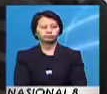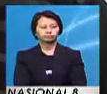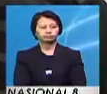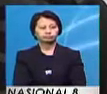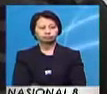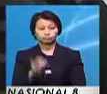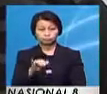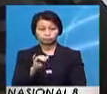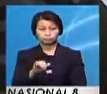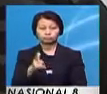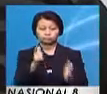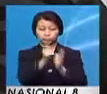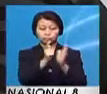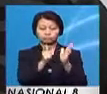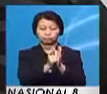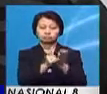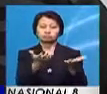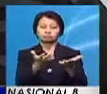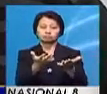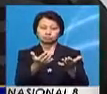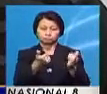Well, the law has to take its course. If he's